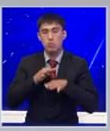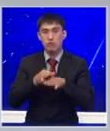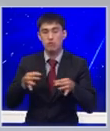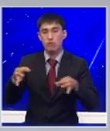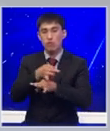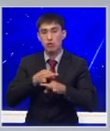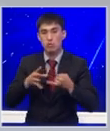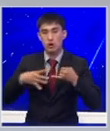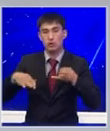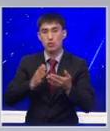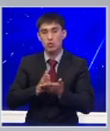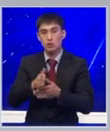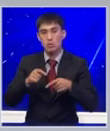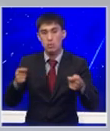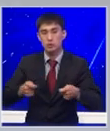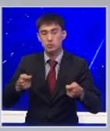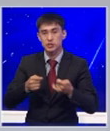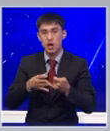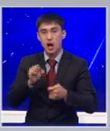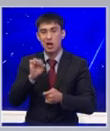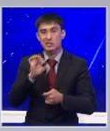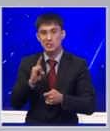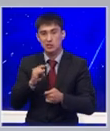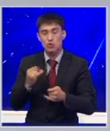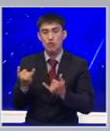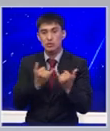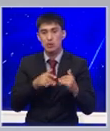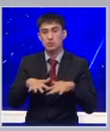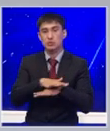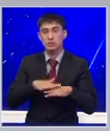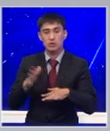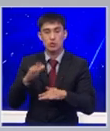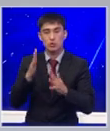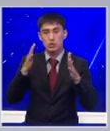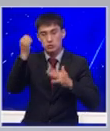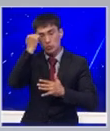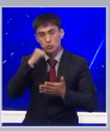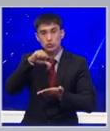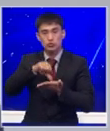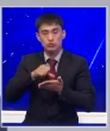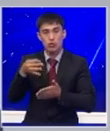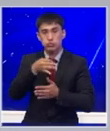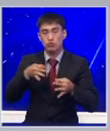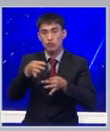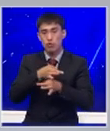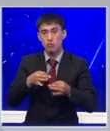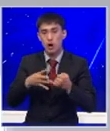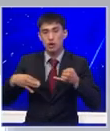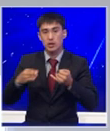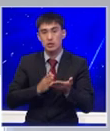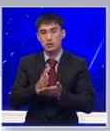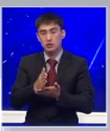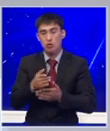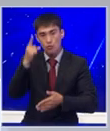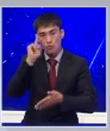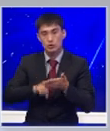форум аграрной отрасли на пастбище Асе Уважаемые земляки Большое спасибо всем кто принял участие в областном форуме аграрной отрасли